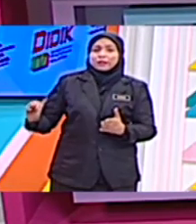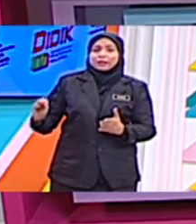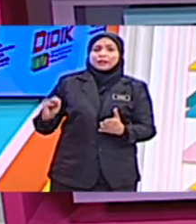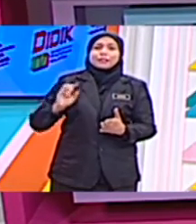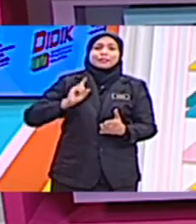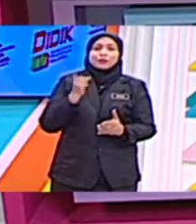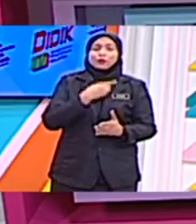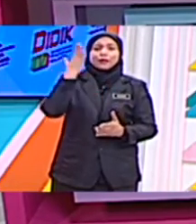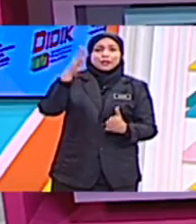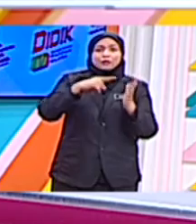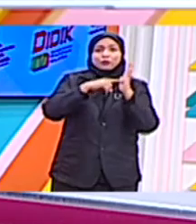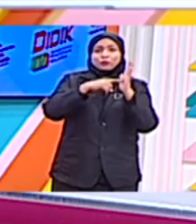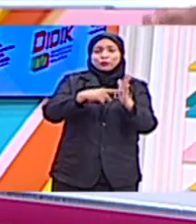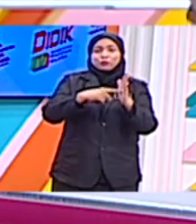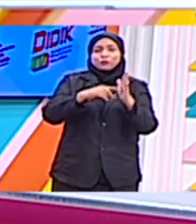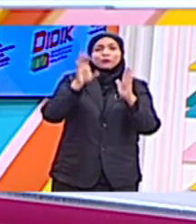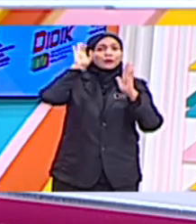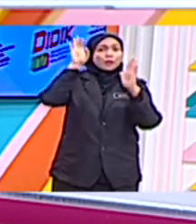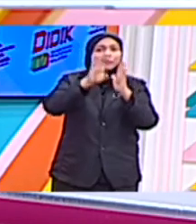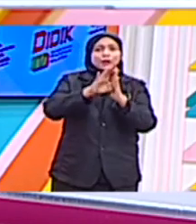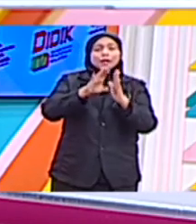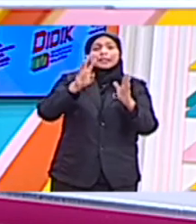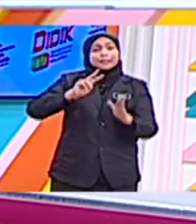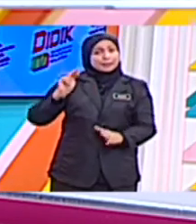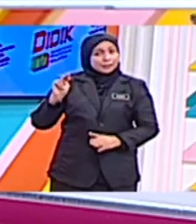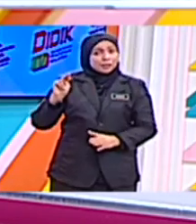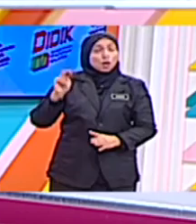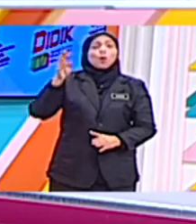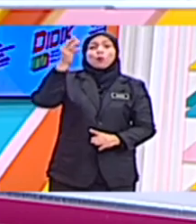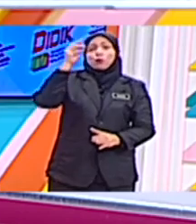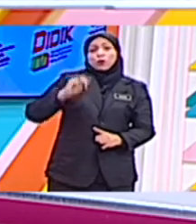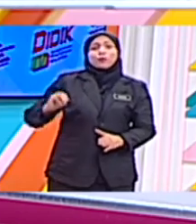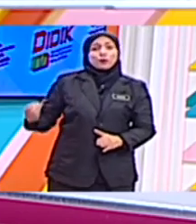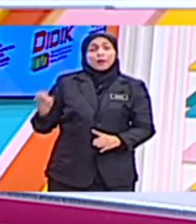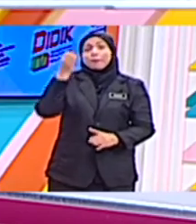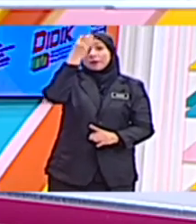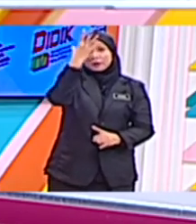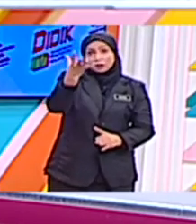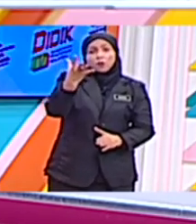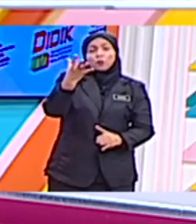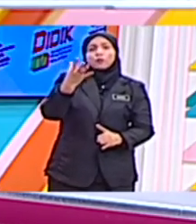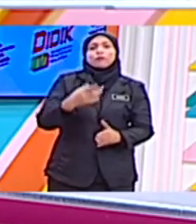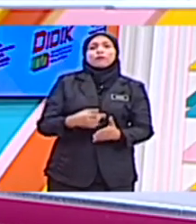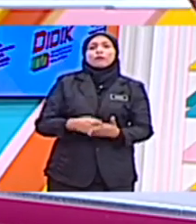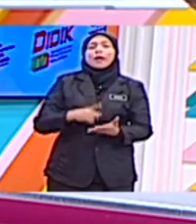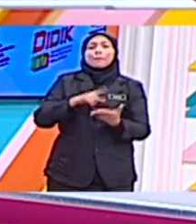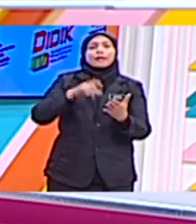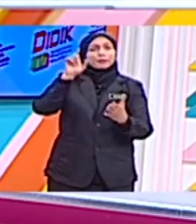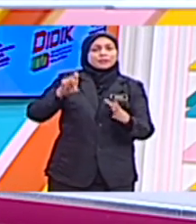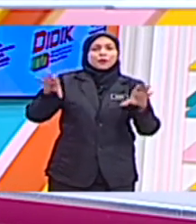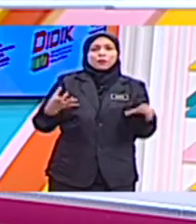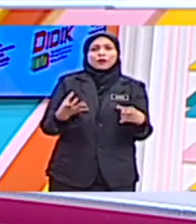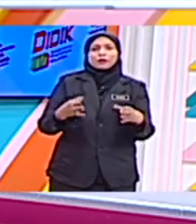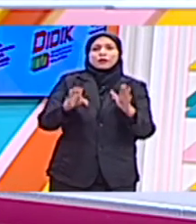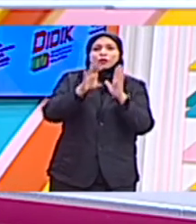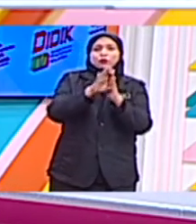gambar pada murid-murid. Murid-murid bagi tahu cikgu apa nak sebut jika berlaku situasi seperti ini. Okey, okay, tengok ya gambar ni.